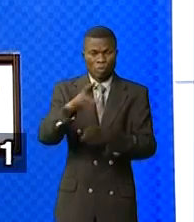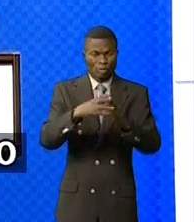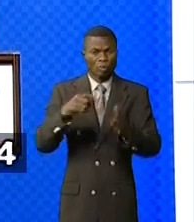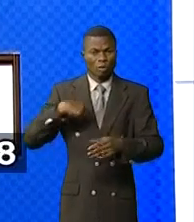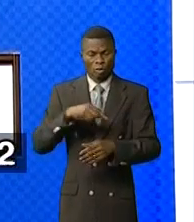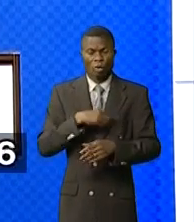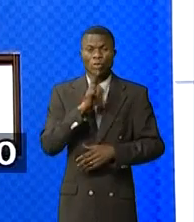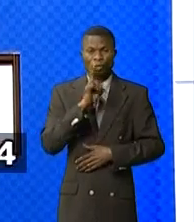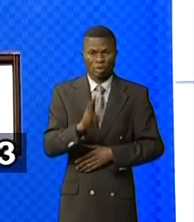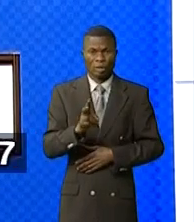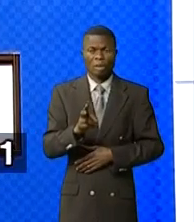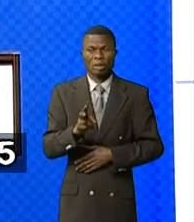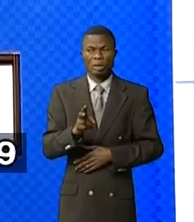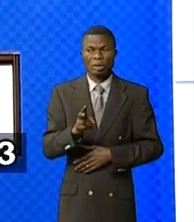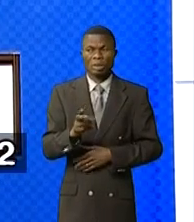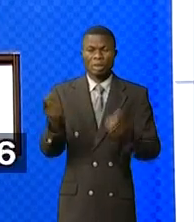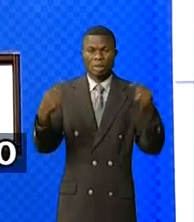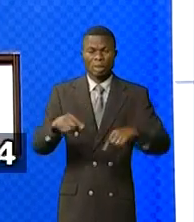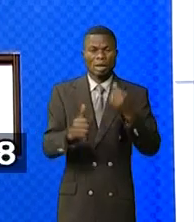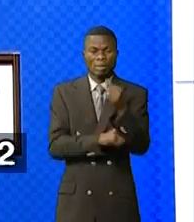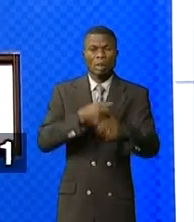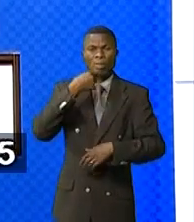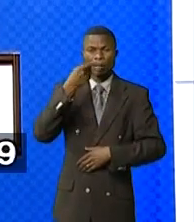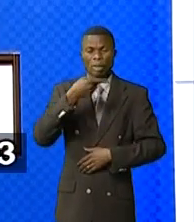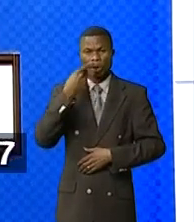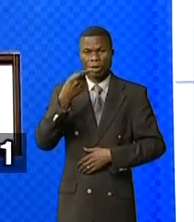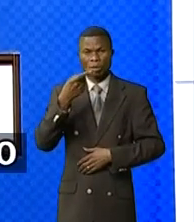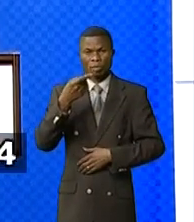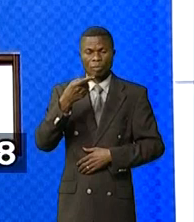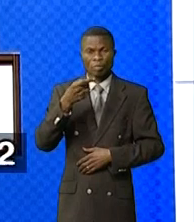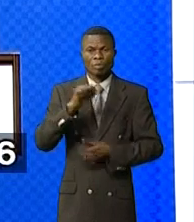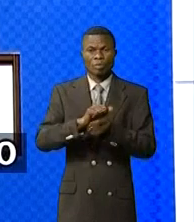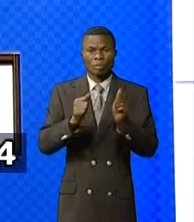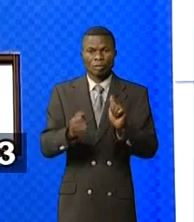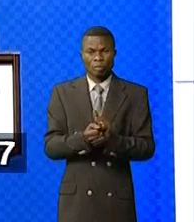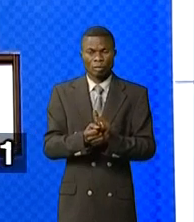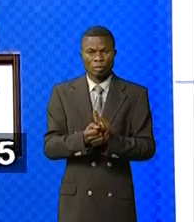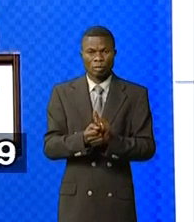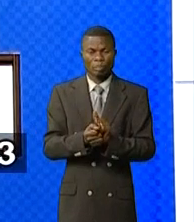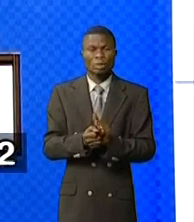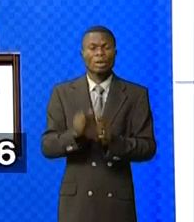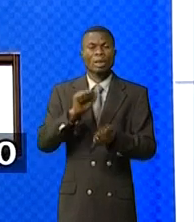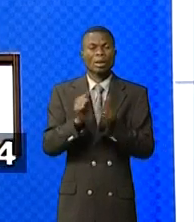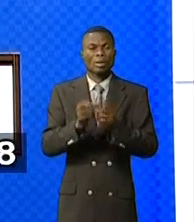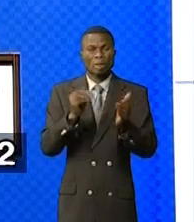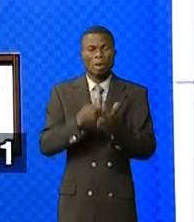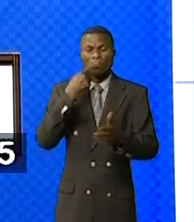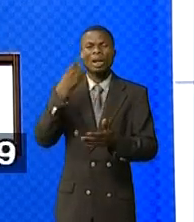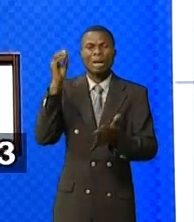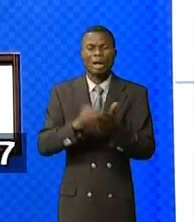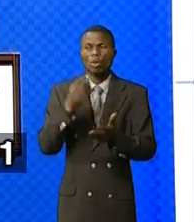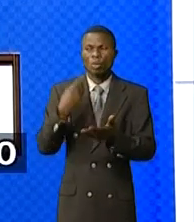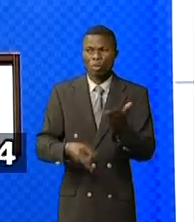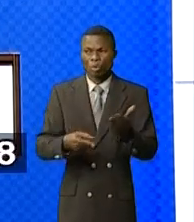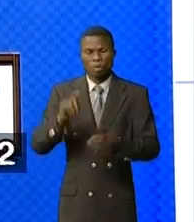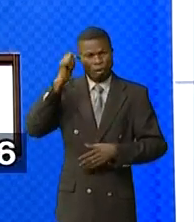sûrement. Et lorsque les gens parlent de dialogue, mais de quel dialogue on parle encore? Pour parler de quoi? Vous